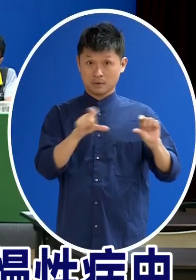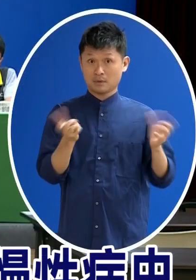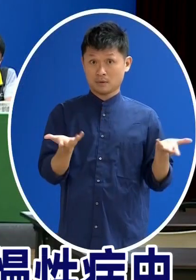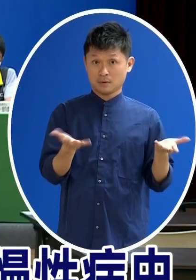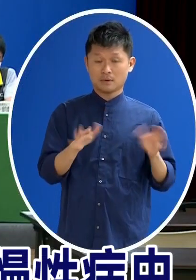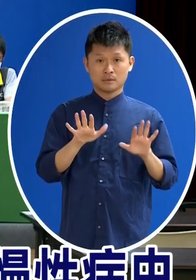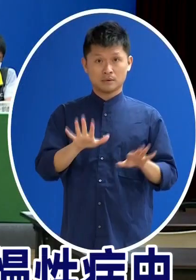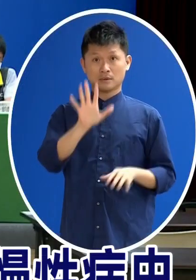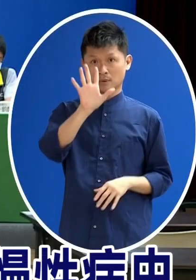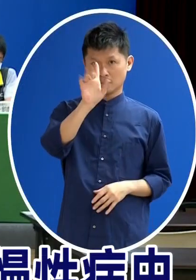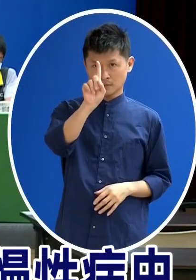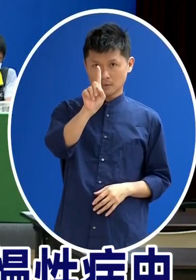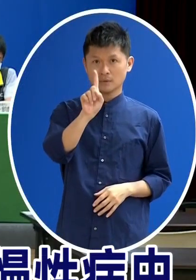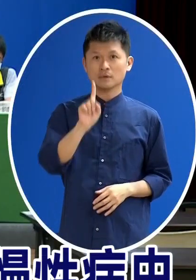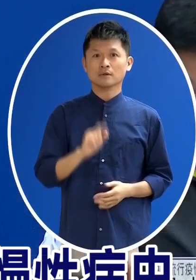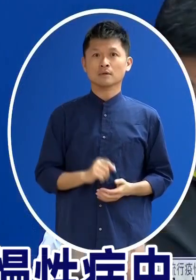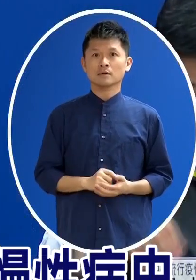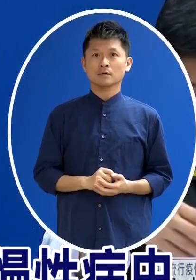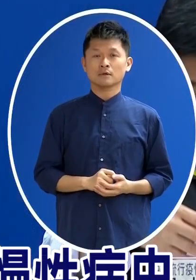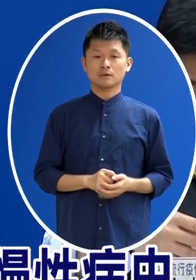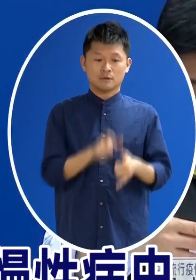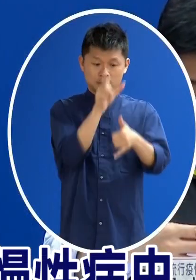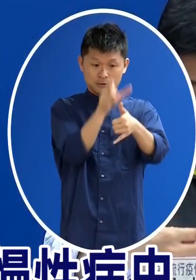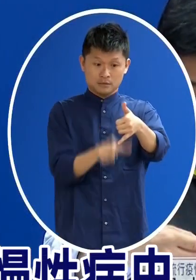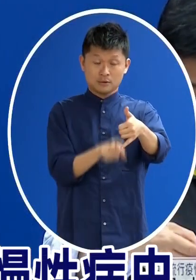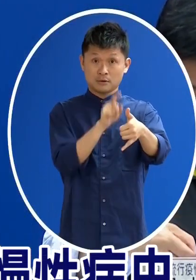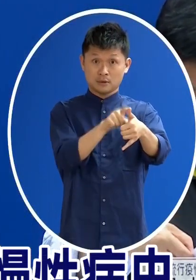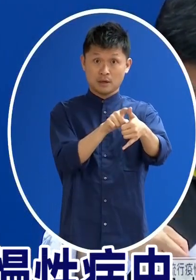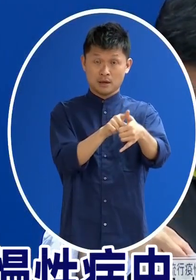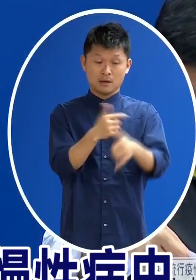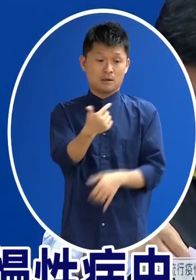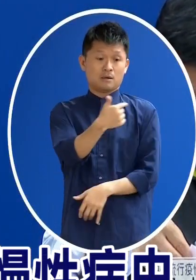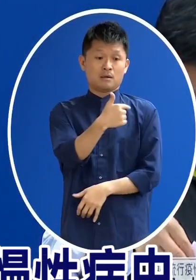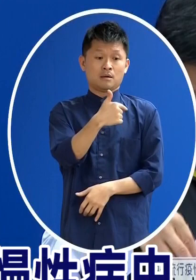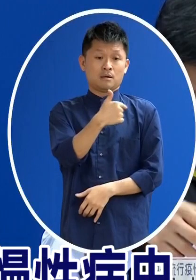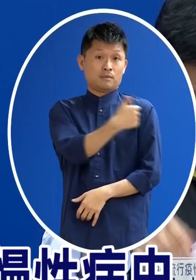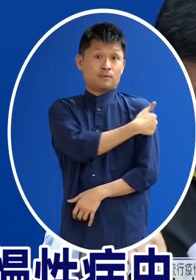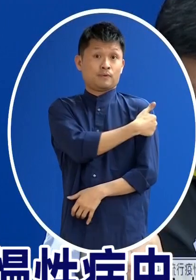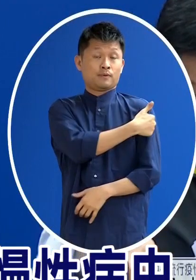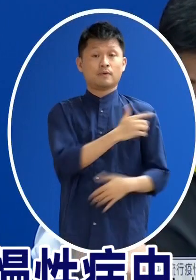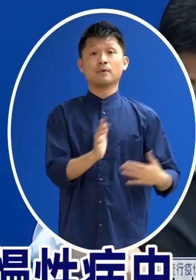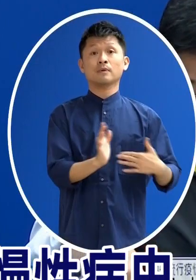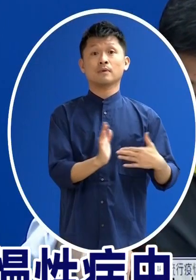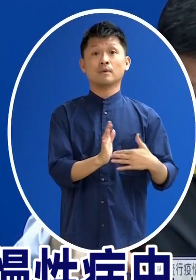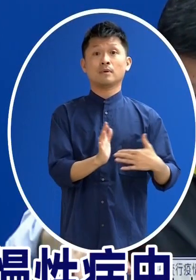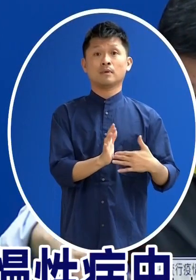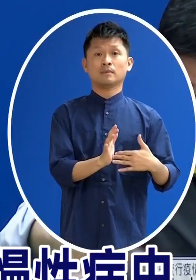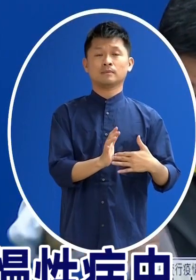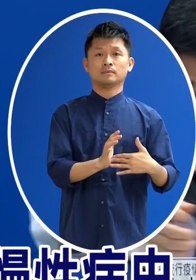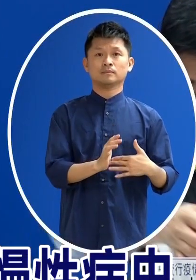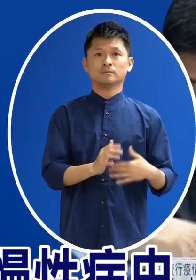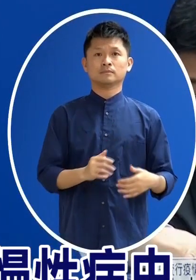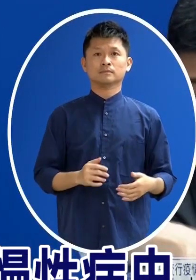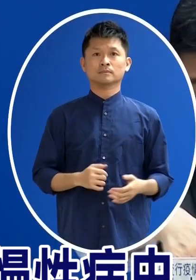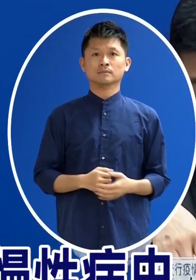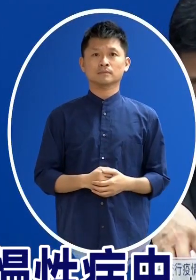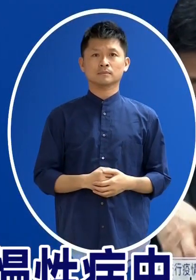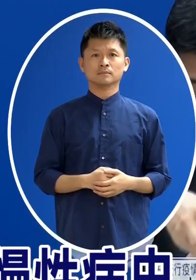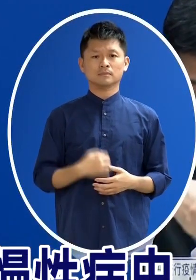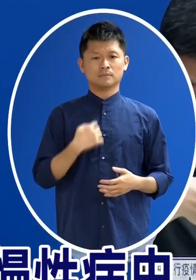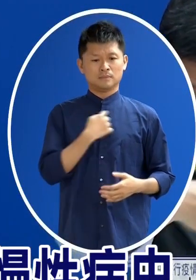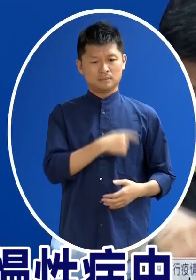今天有一位个案，他是在疫苗接种后，那有所谓的通